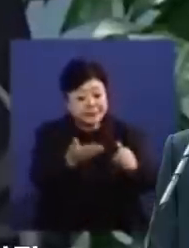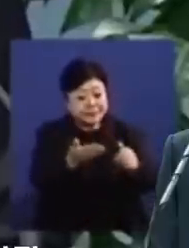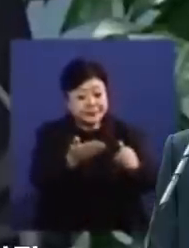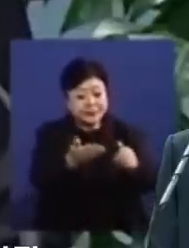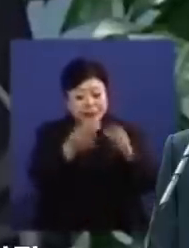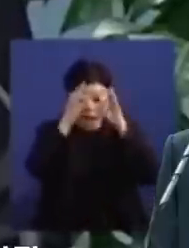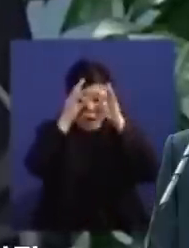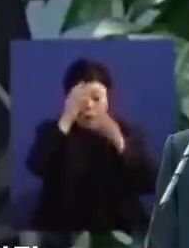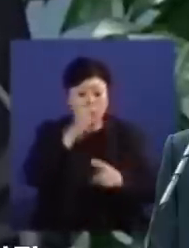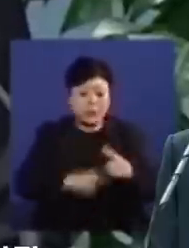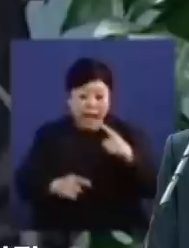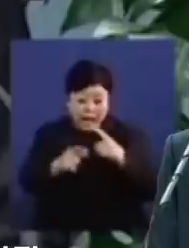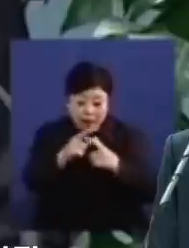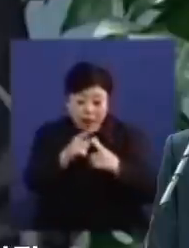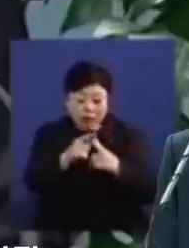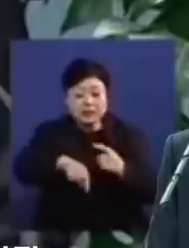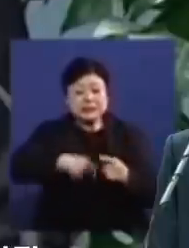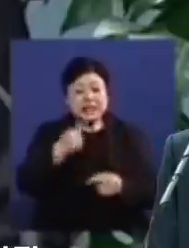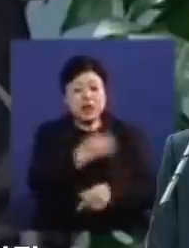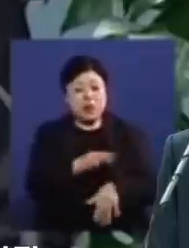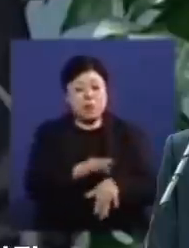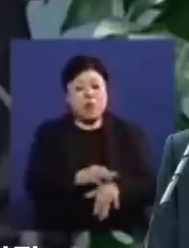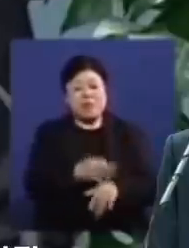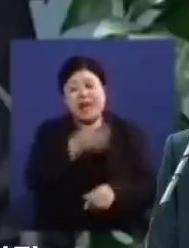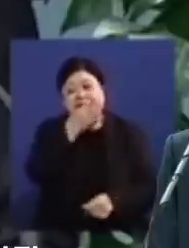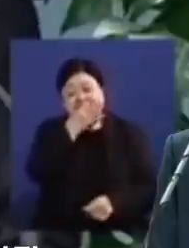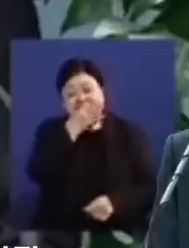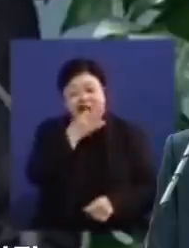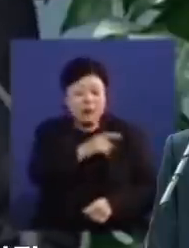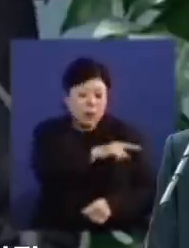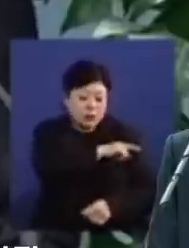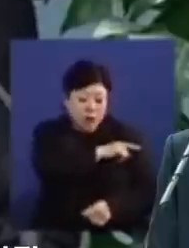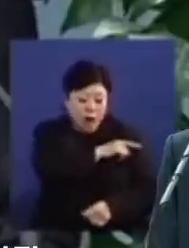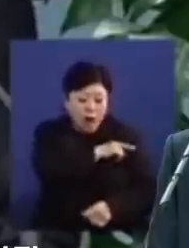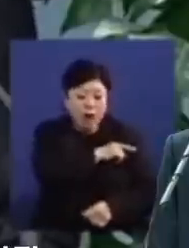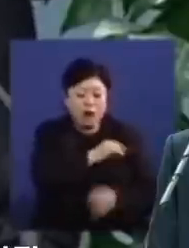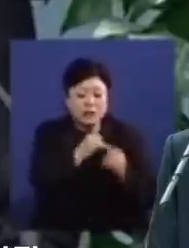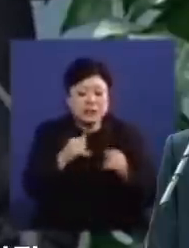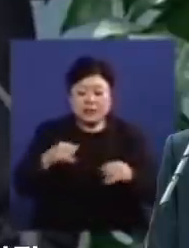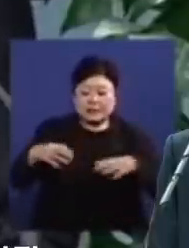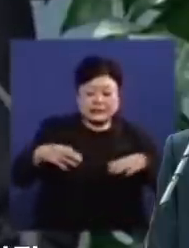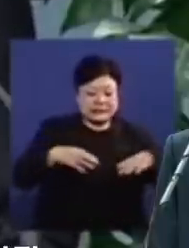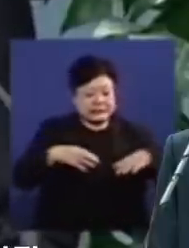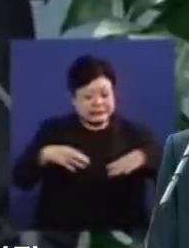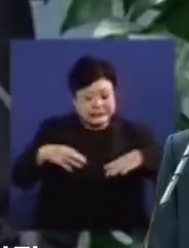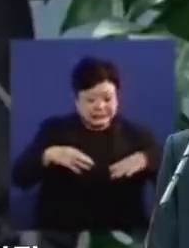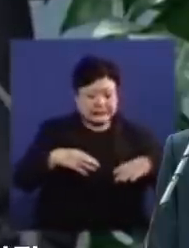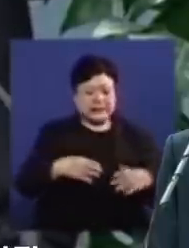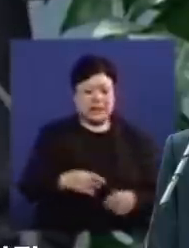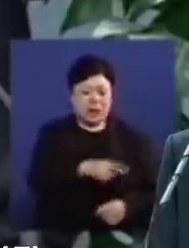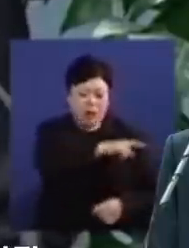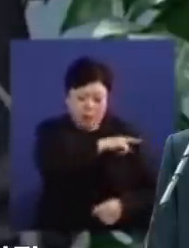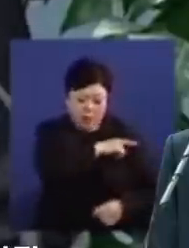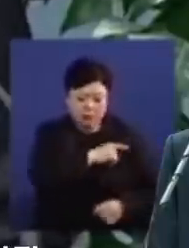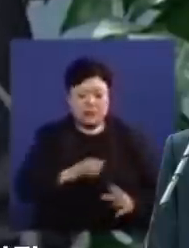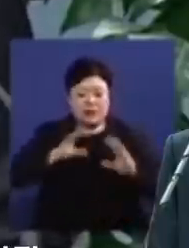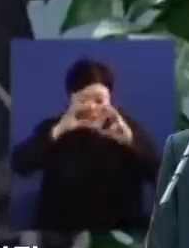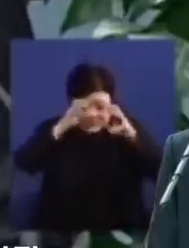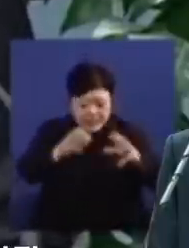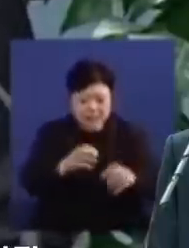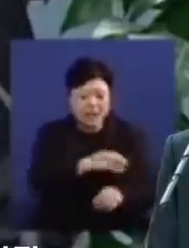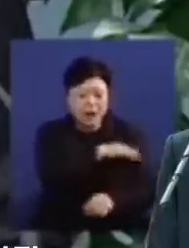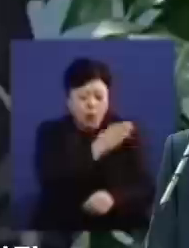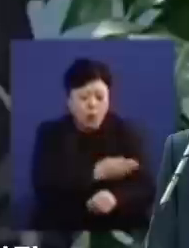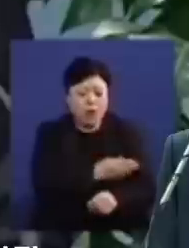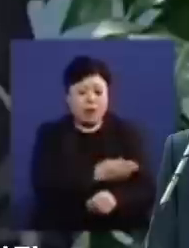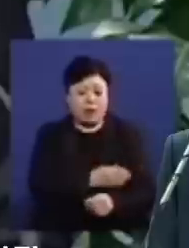하나님보다 자기 육신의 정욕을 앞세우고 인간 자랑인 안목의 정욕을 앞세우고 이 세상 권력의